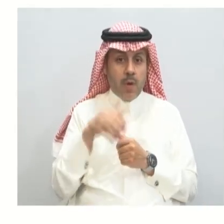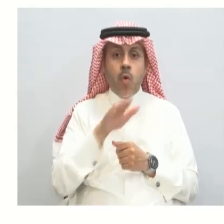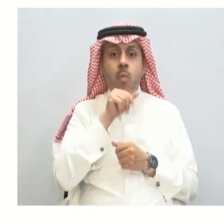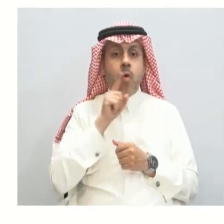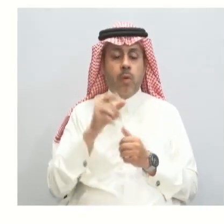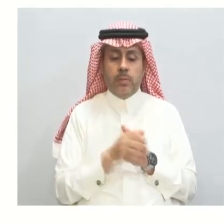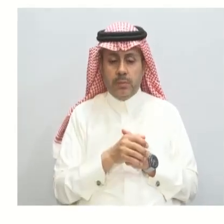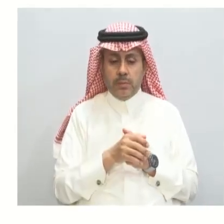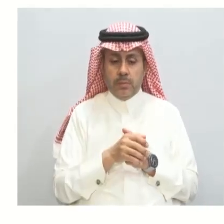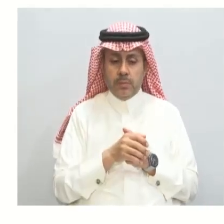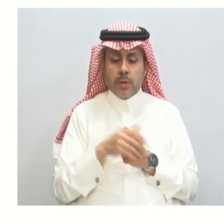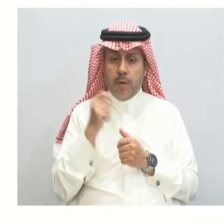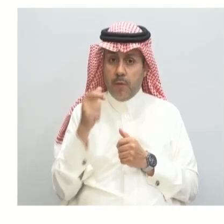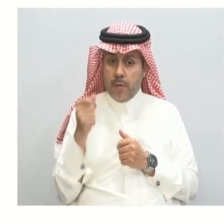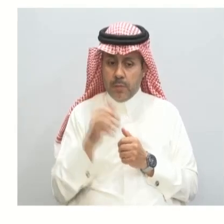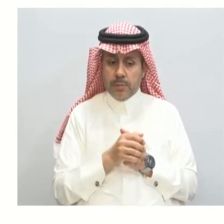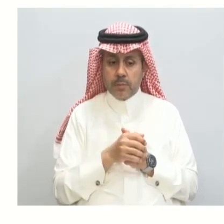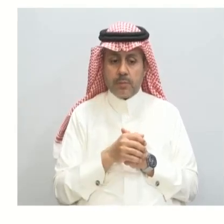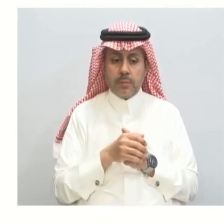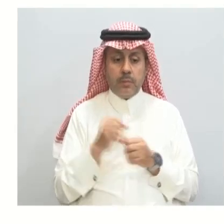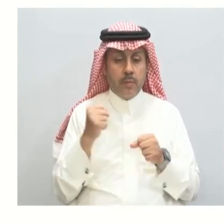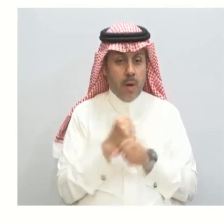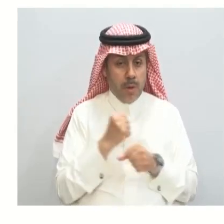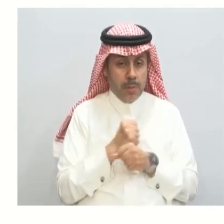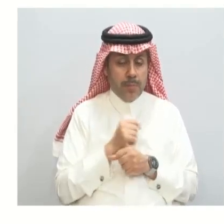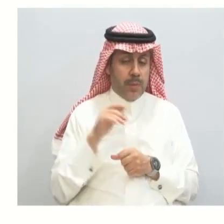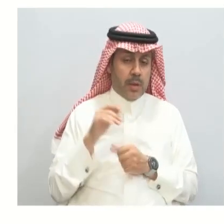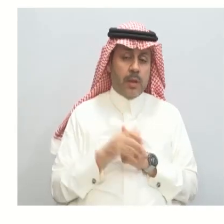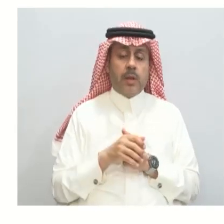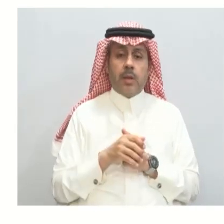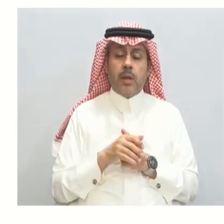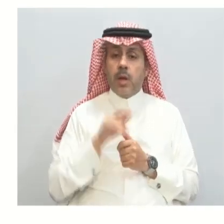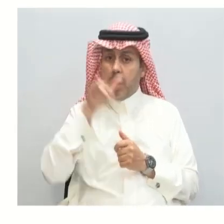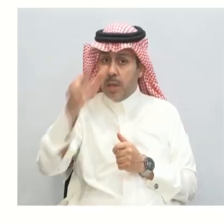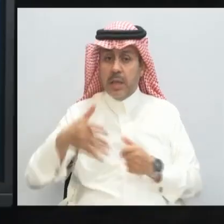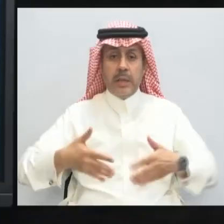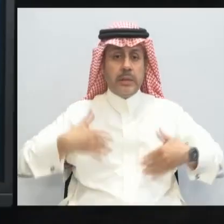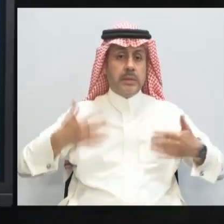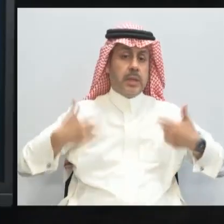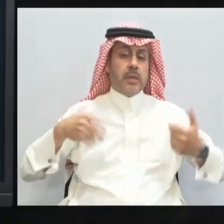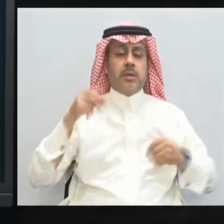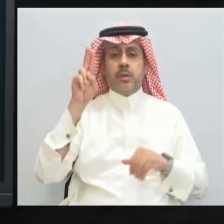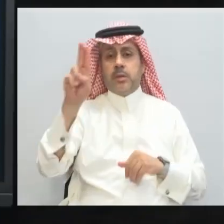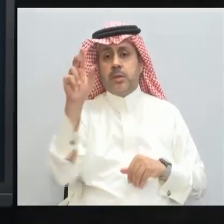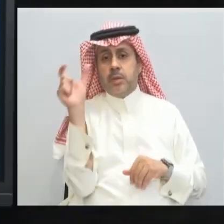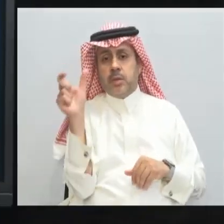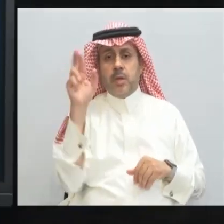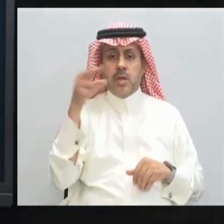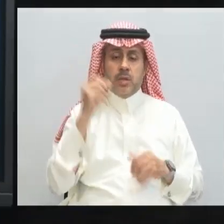الوالدين كذلك الانفاق لان تنسق او تقيم رحله الى منتزه او رحله الى